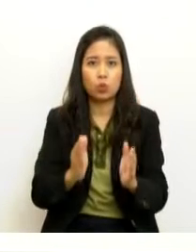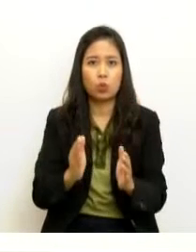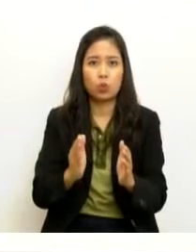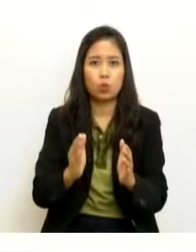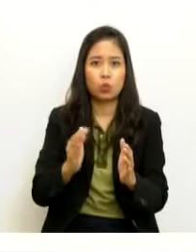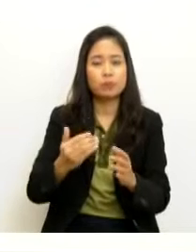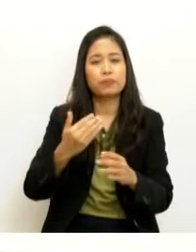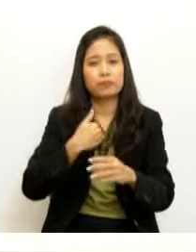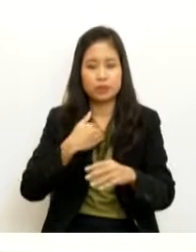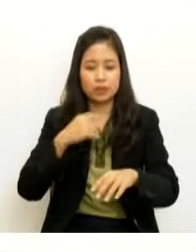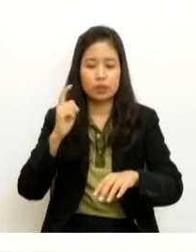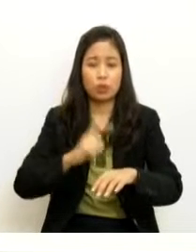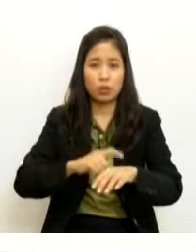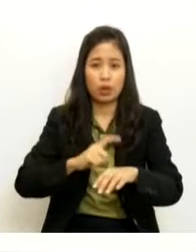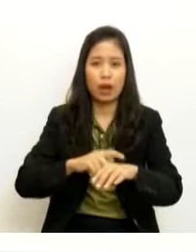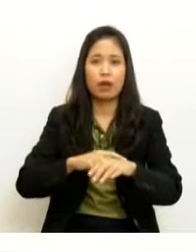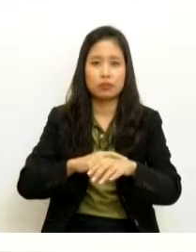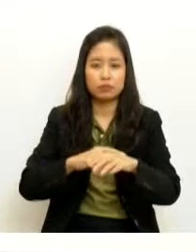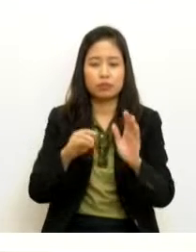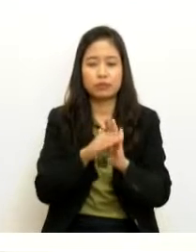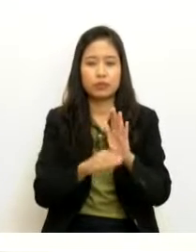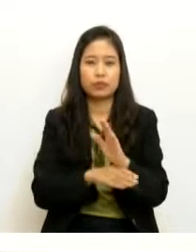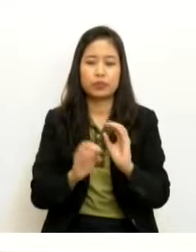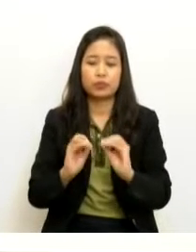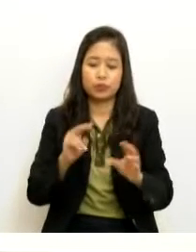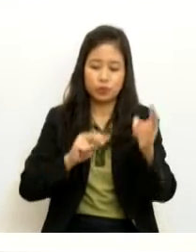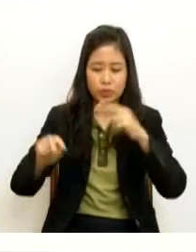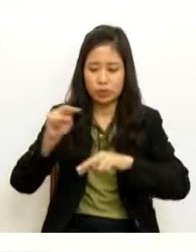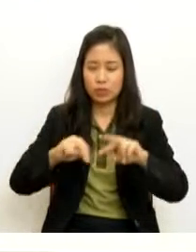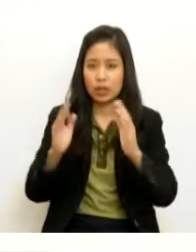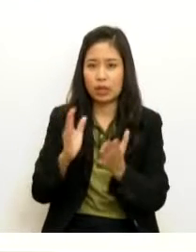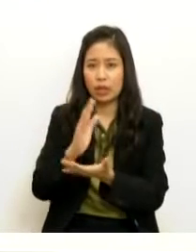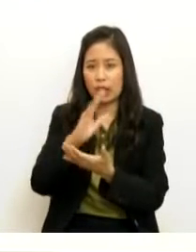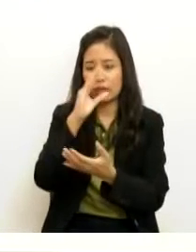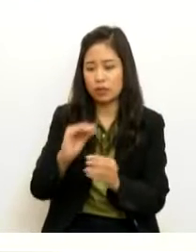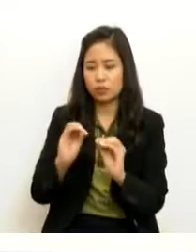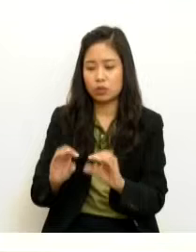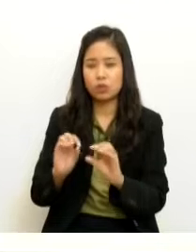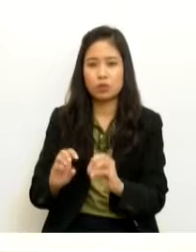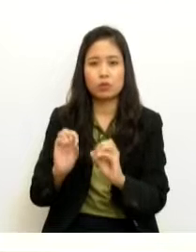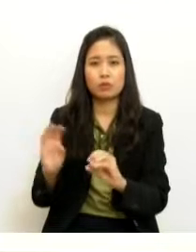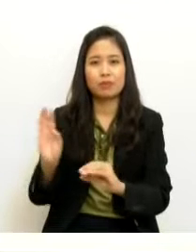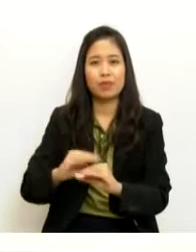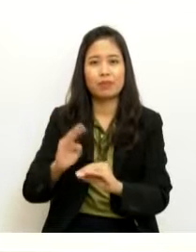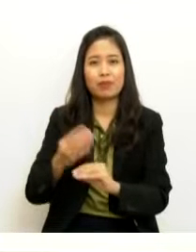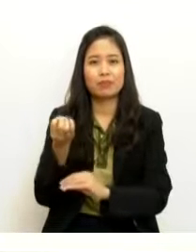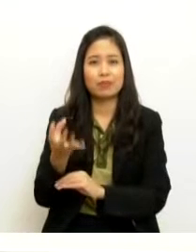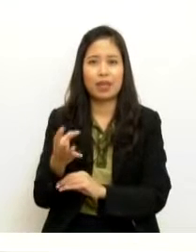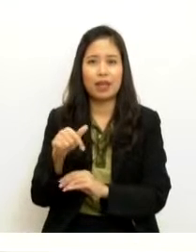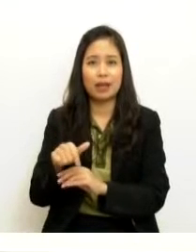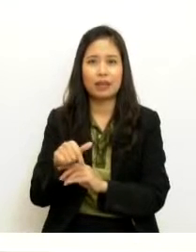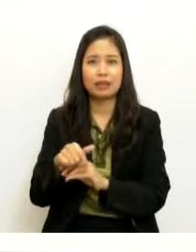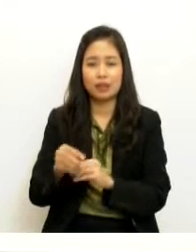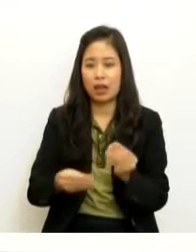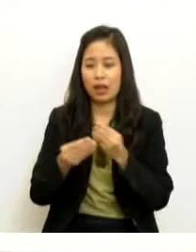มีเวลาในการที่จะไปดำเนินการเกี่ยวกับดูแลนักเรียนการจัดการเรียนการสอนที่มากขึ้นก็จะส่งผลต่อคุณ